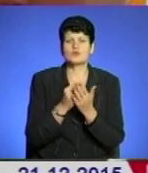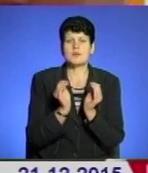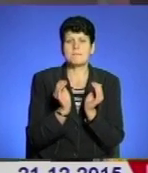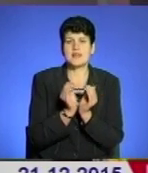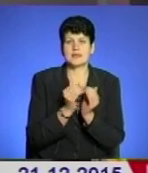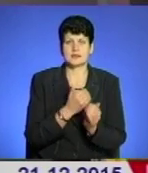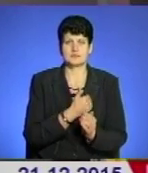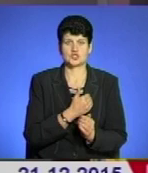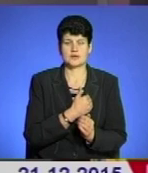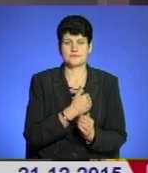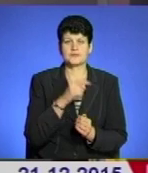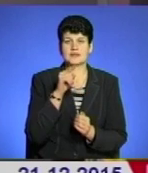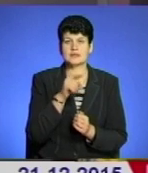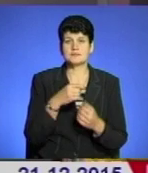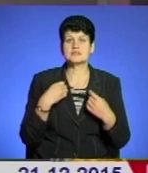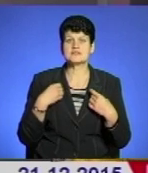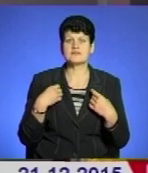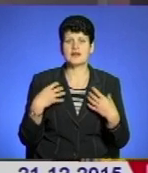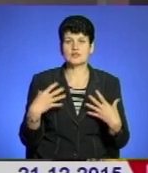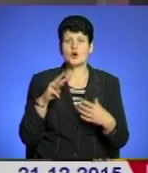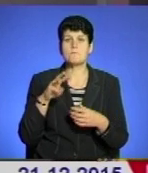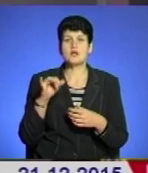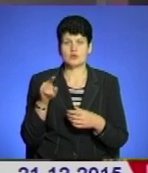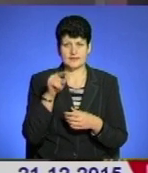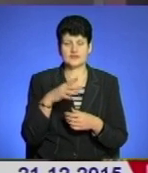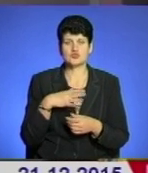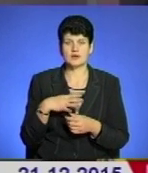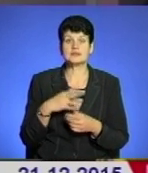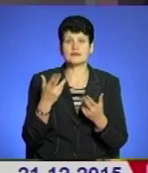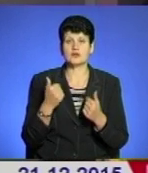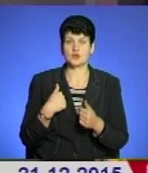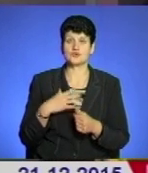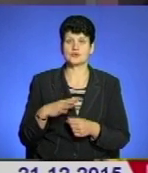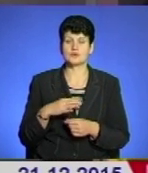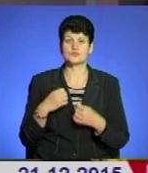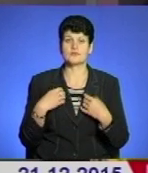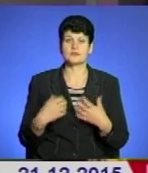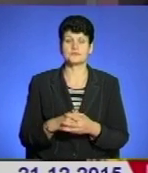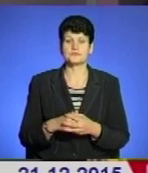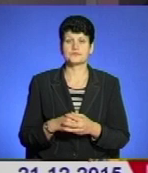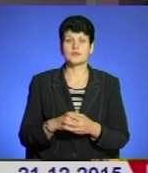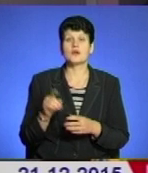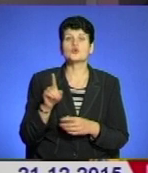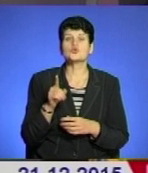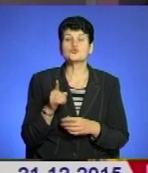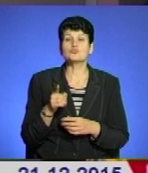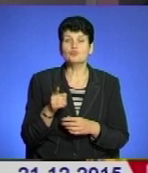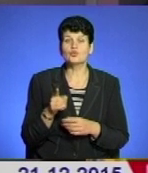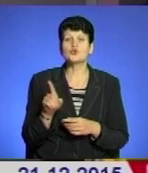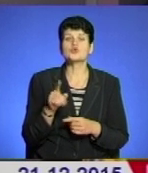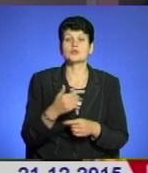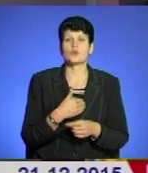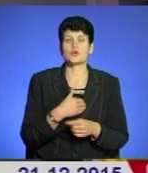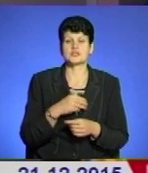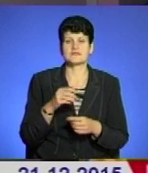бажання. Для тебе свято Миколая, ти його чекаєш? Та я його чекаю. Розкажи, чому і що би ти хотіла від